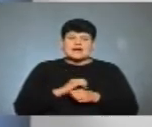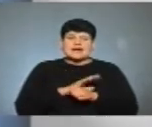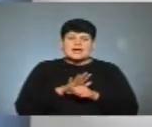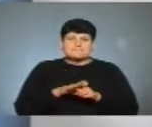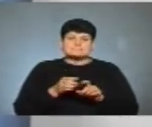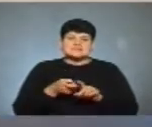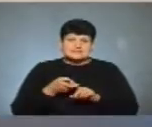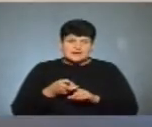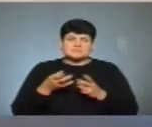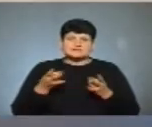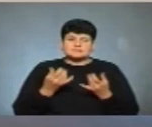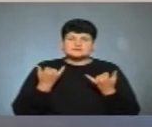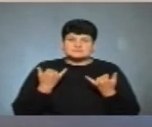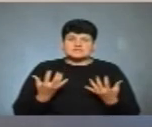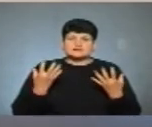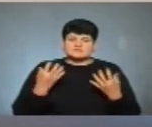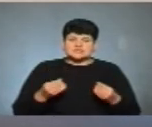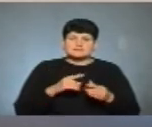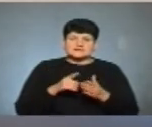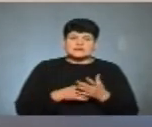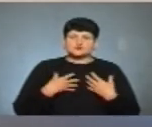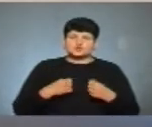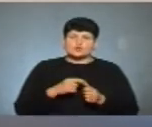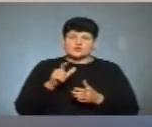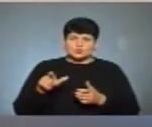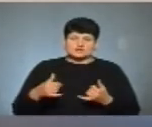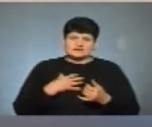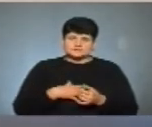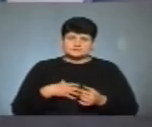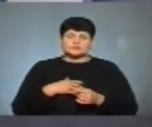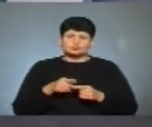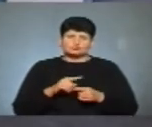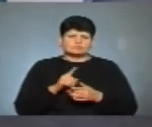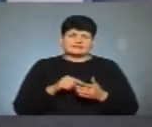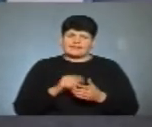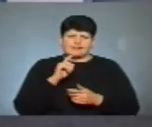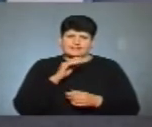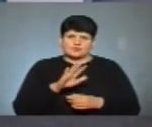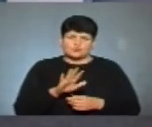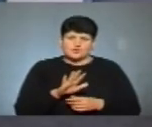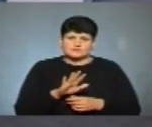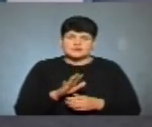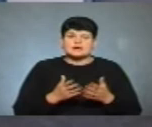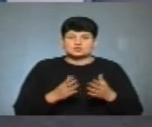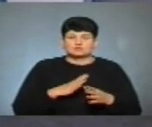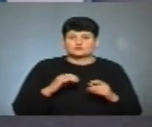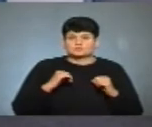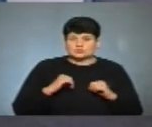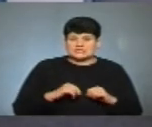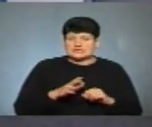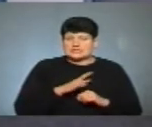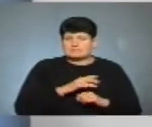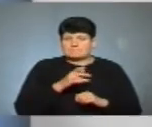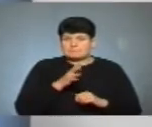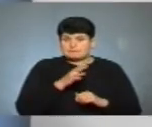треба вже і негайно, коли питання здоров'я людей стоїть на кону, ну тут уже питання не до економії. Але якщо було спокійний період, коли